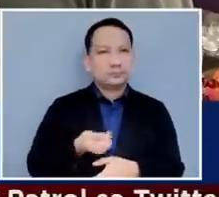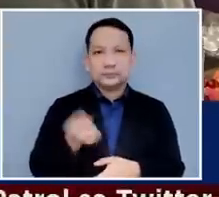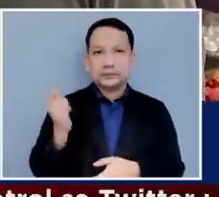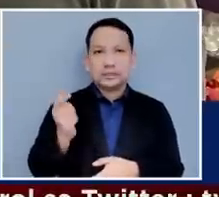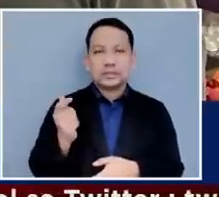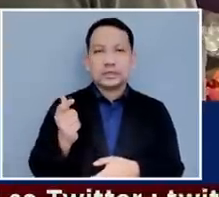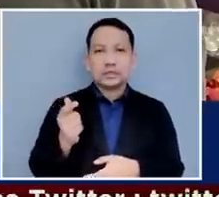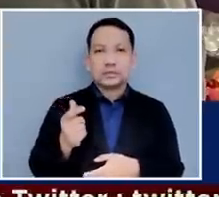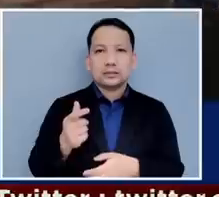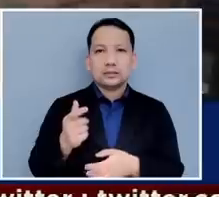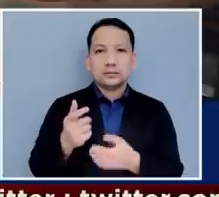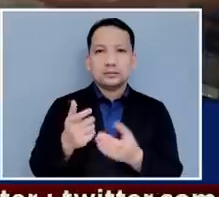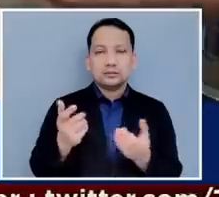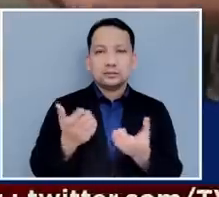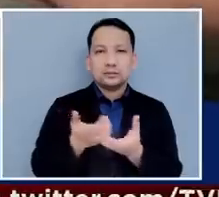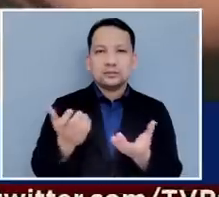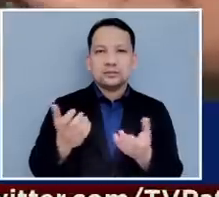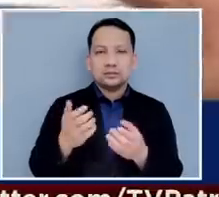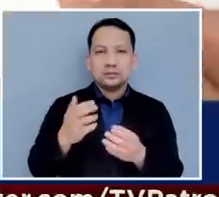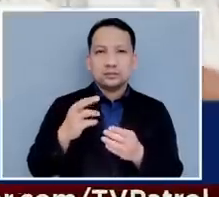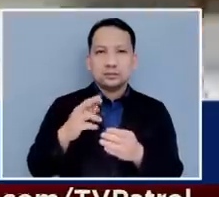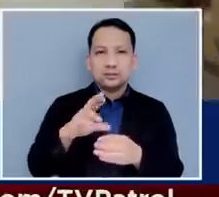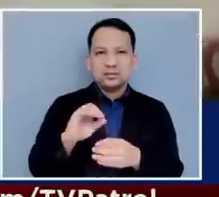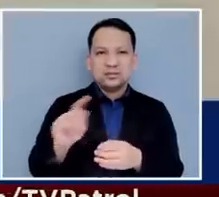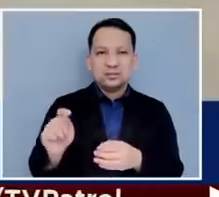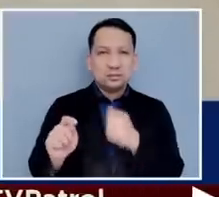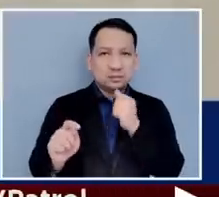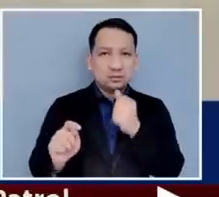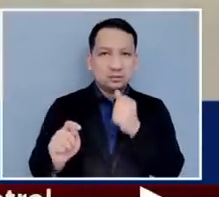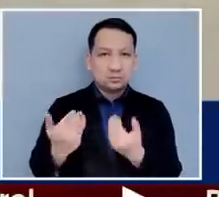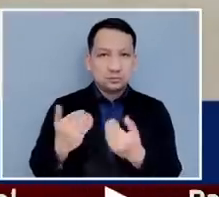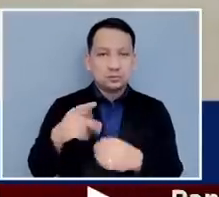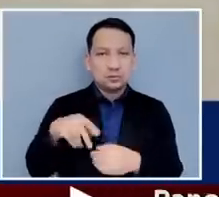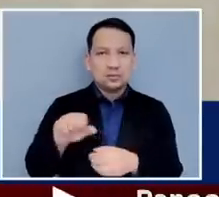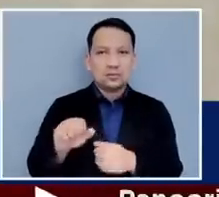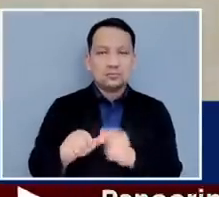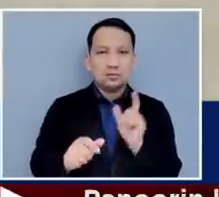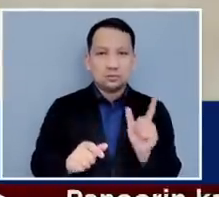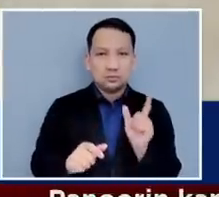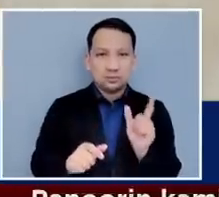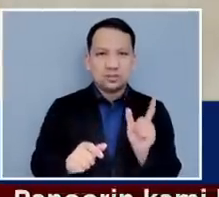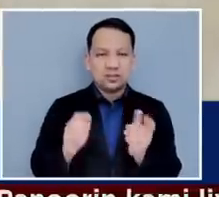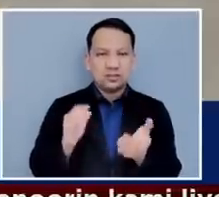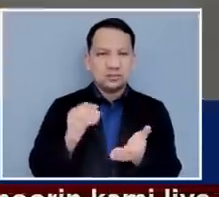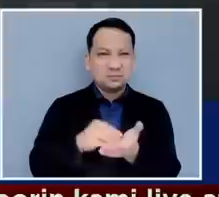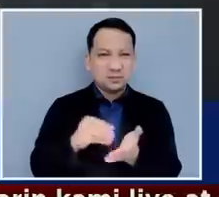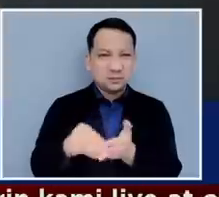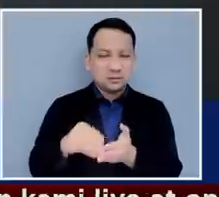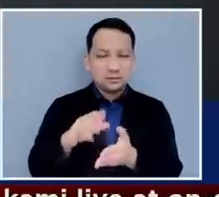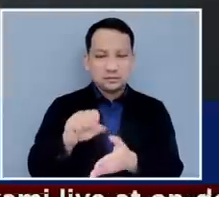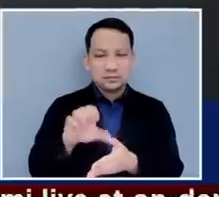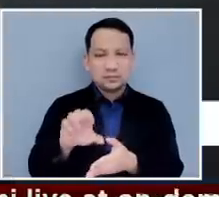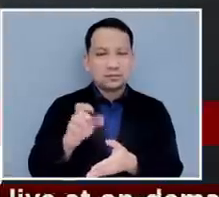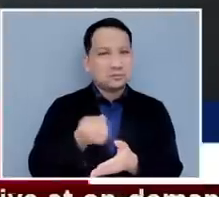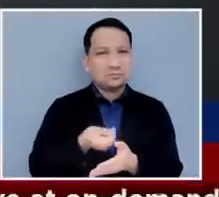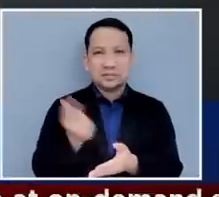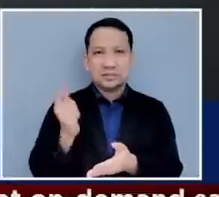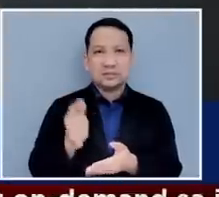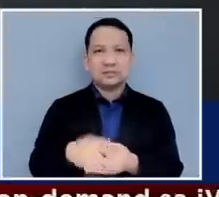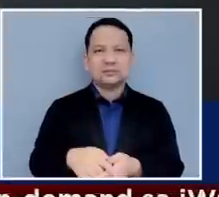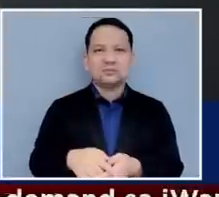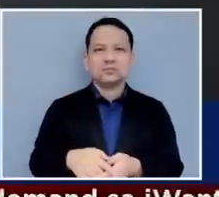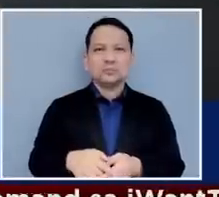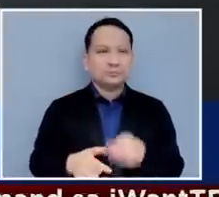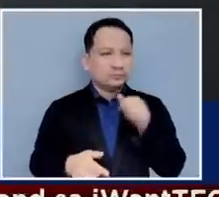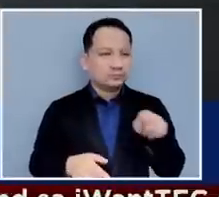Ruth. Pero kwento niya, sinubukan pa raw siya hinga ng opisyal ng 20 million pesos para ma-dismiss ito. Itinanggi ng PNP ang mga